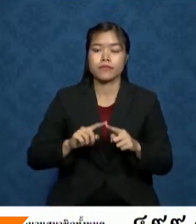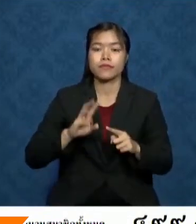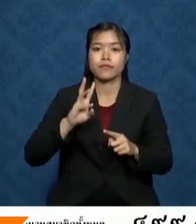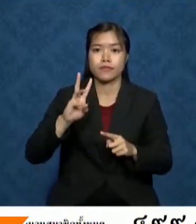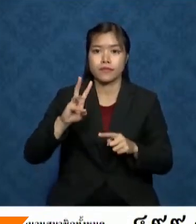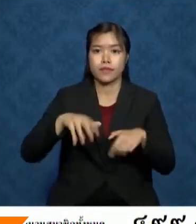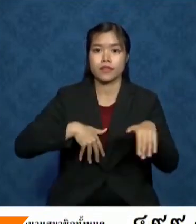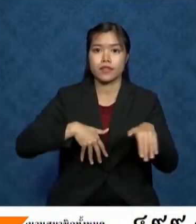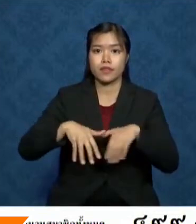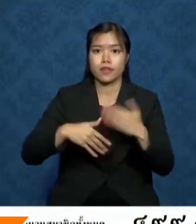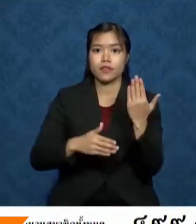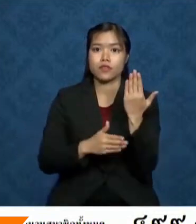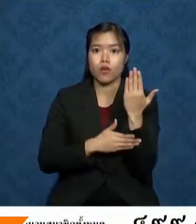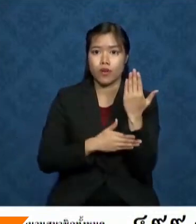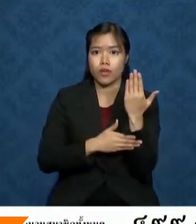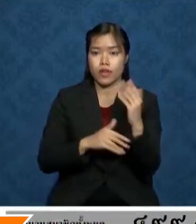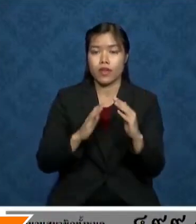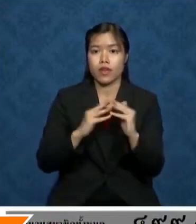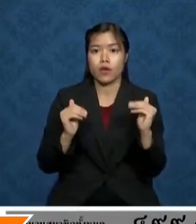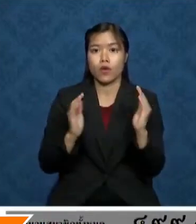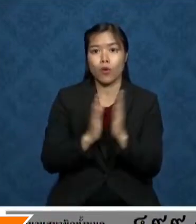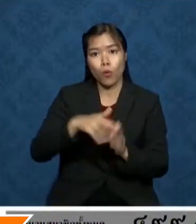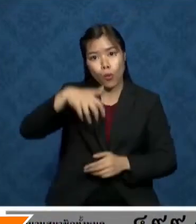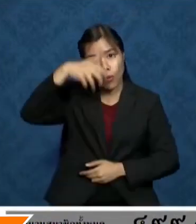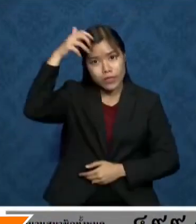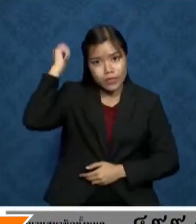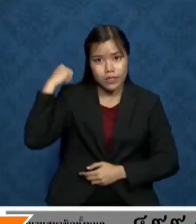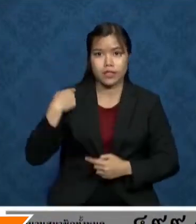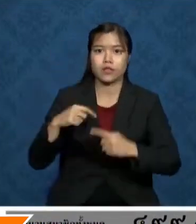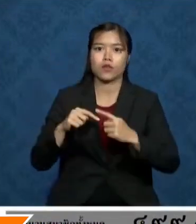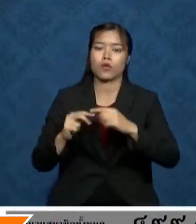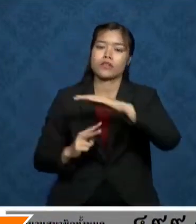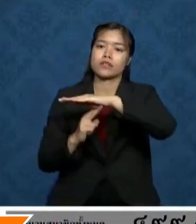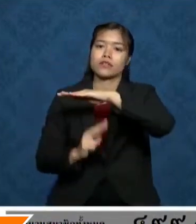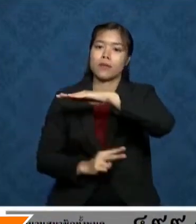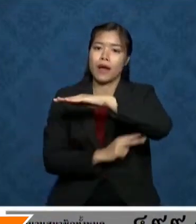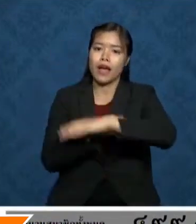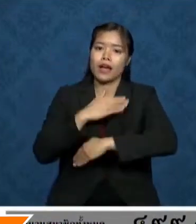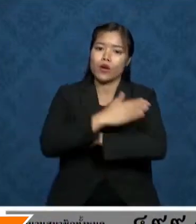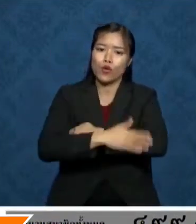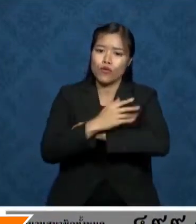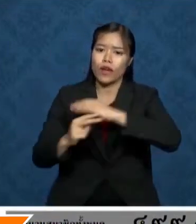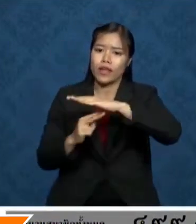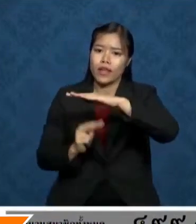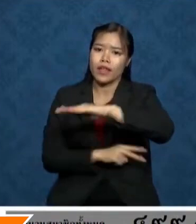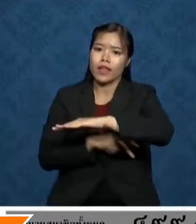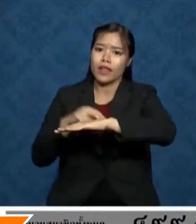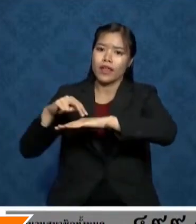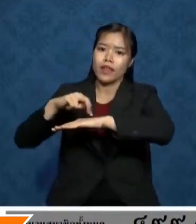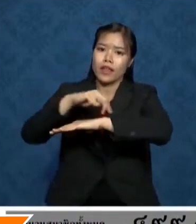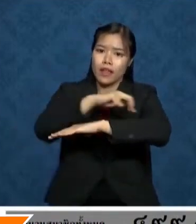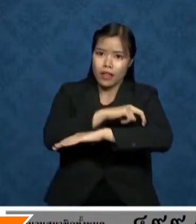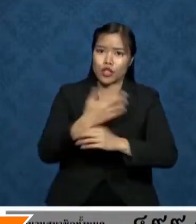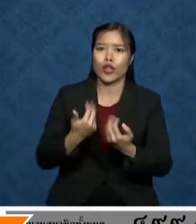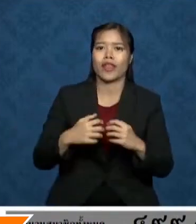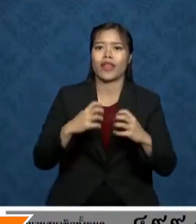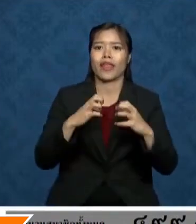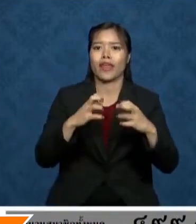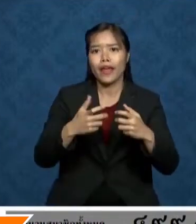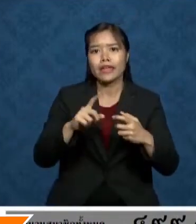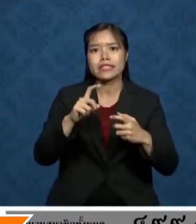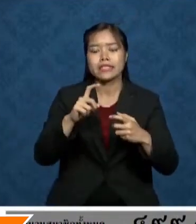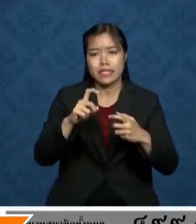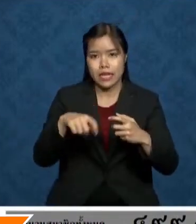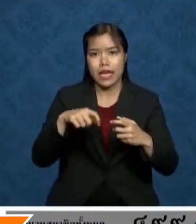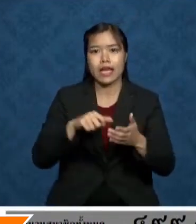น ซอยวดสิง ทำสพานทางเดน เรีบทรถไฟครันกเรีนใช้เยอะ ตอนนี้ ชำรดสดโซม ยังไมไดรัการแ้ไขครับเรื่องที่ 7